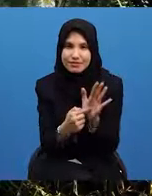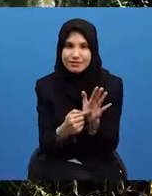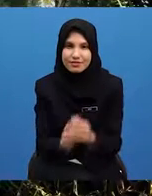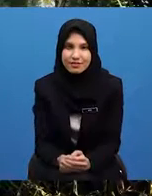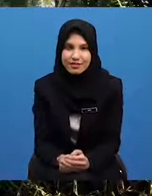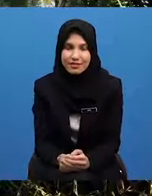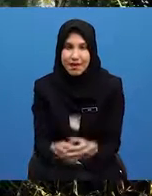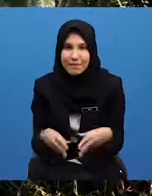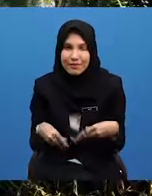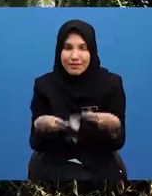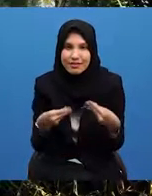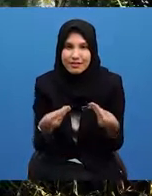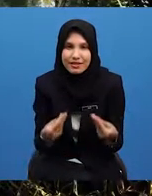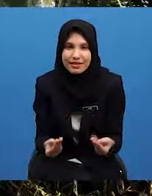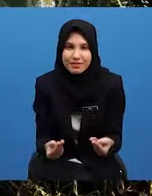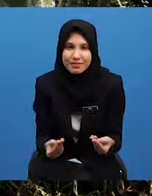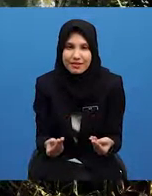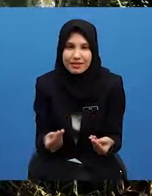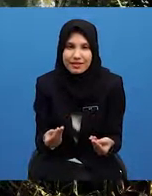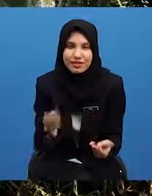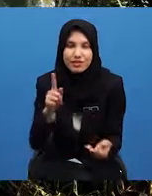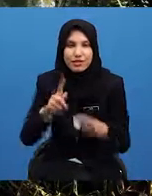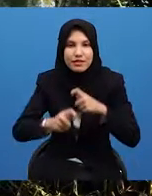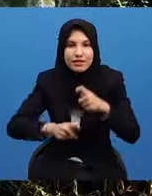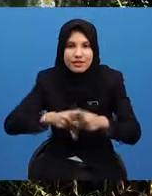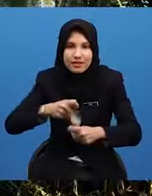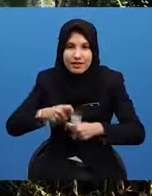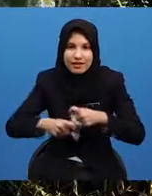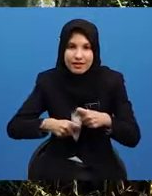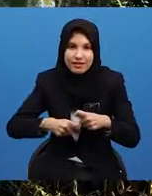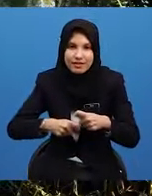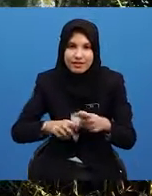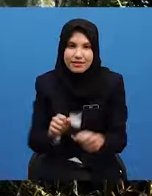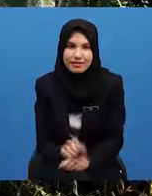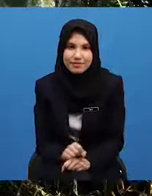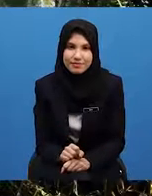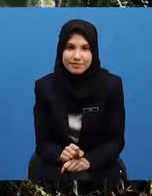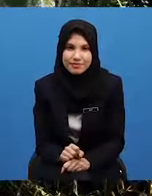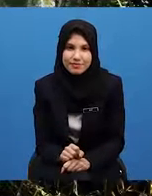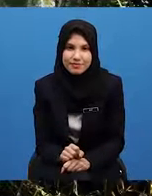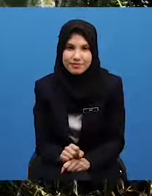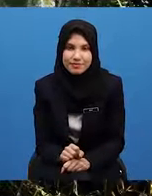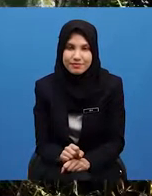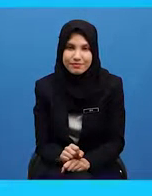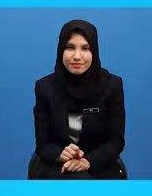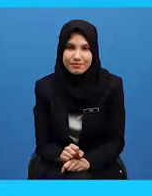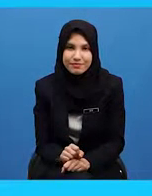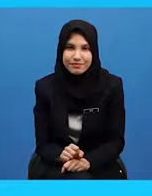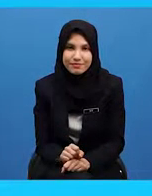tunjukkan bagaimana sebuah takal kren berfungsi. Jom.